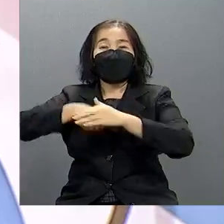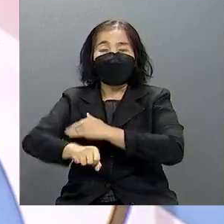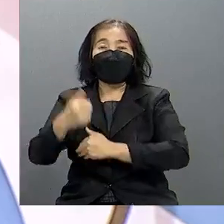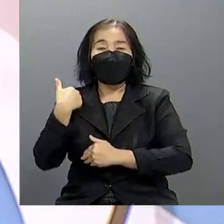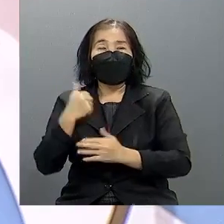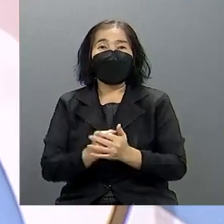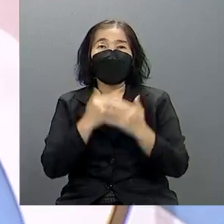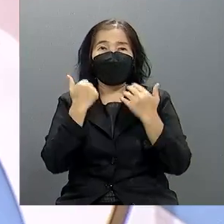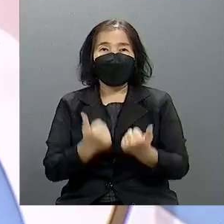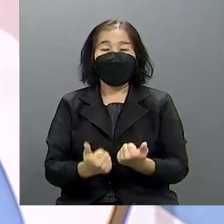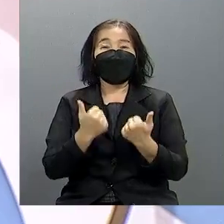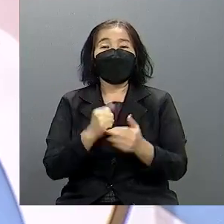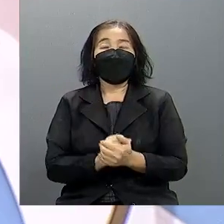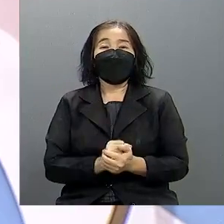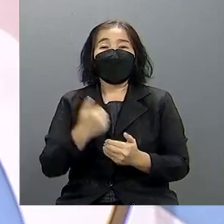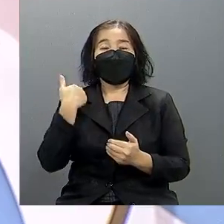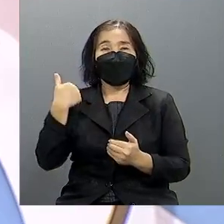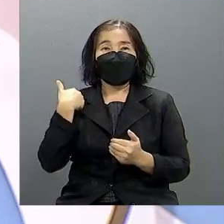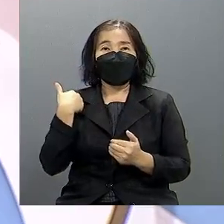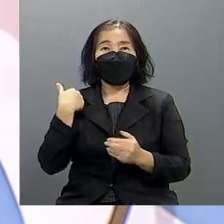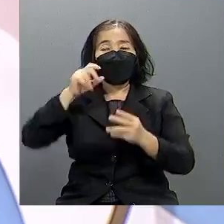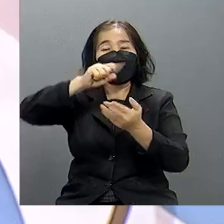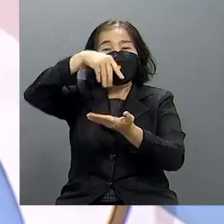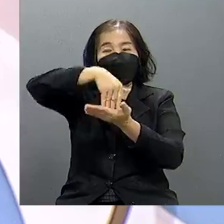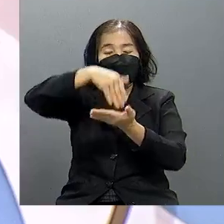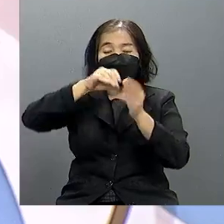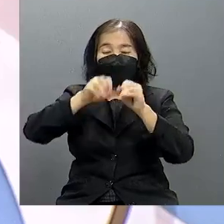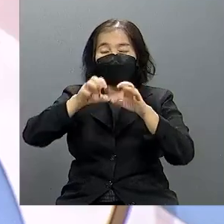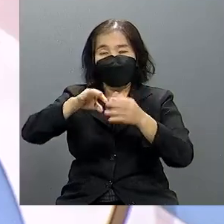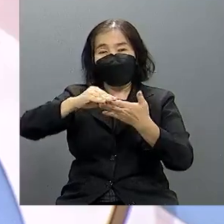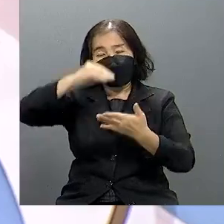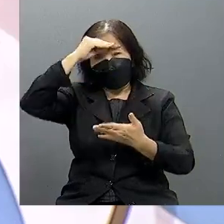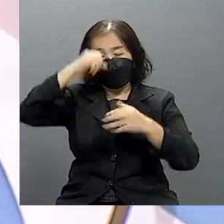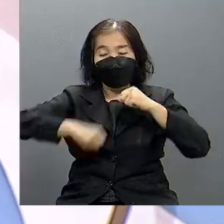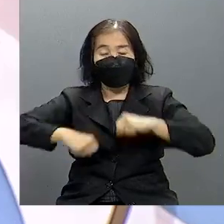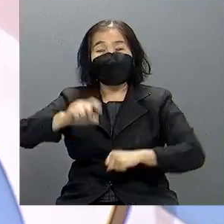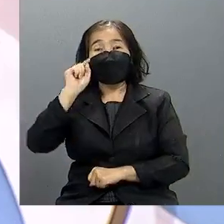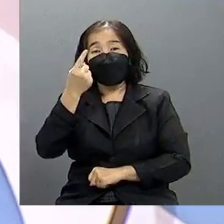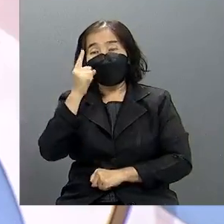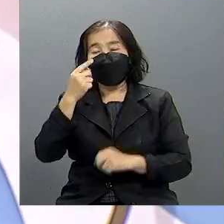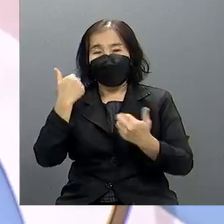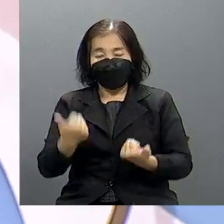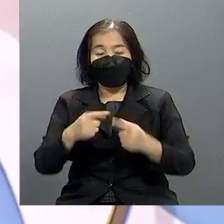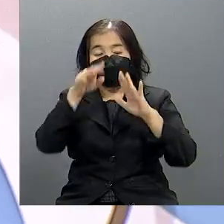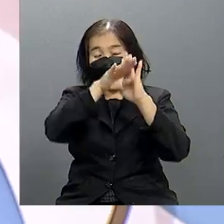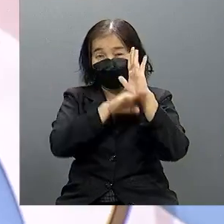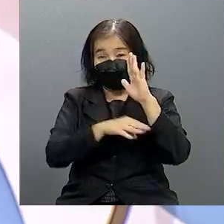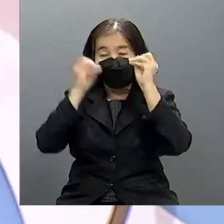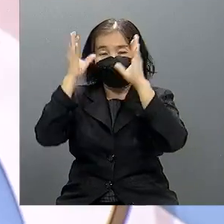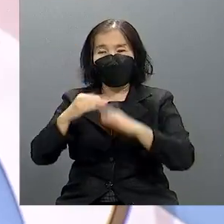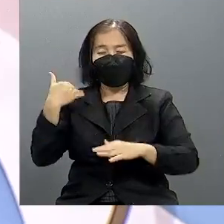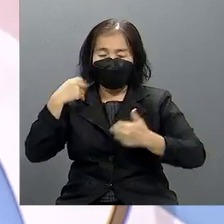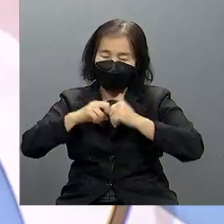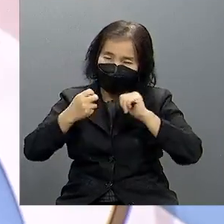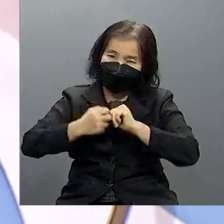จุบันนี้กลายเป็นศูนย์บ่มเพาะเกษตรกรรุ่นใหม่แต่กว่าจะมีเรื่องราวในวันนี้นะคะเขาต้องผ่านความยากลำบากหรือต้อง